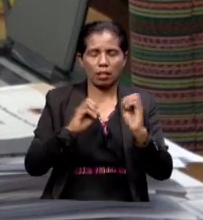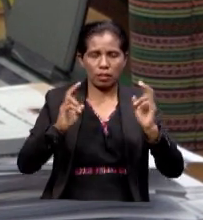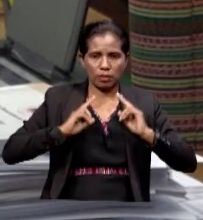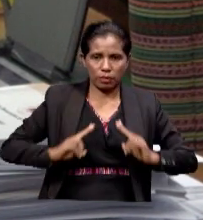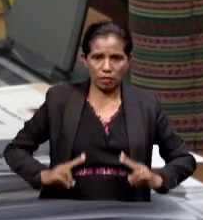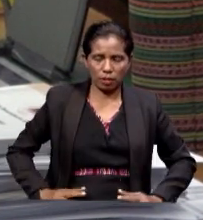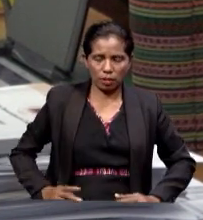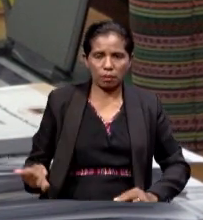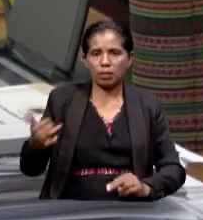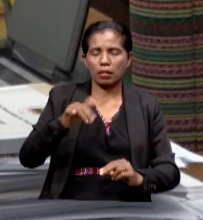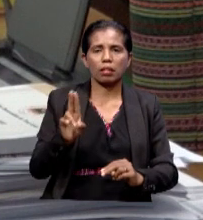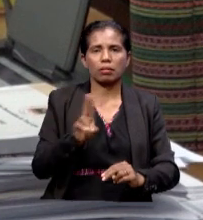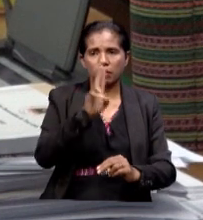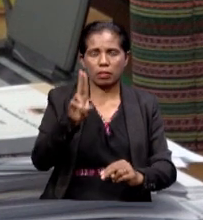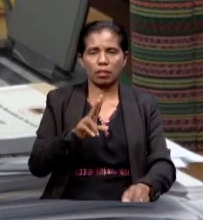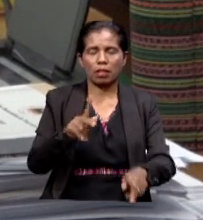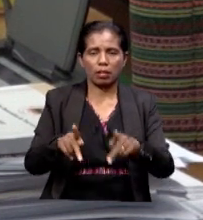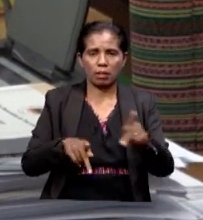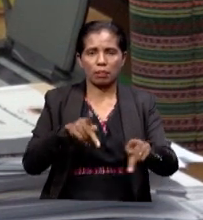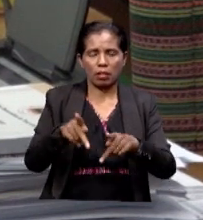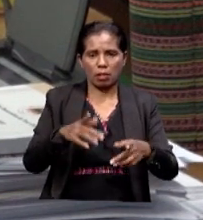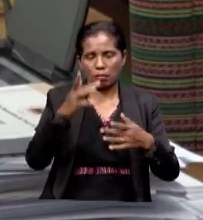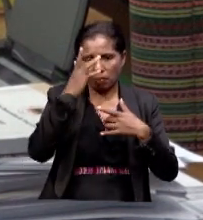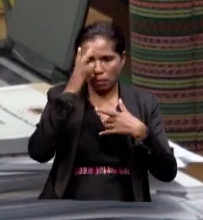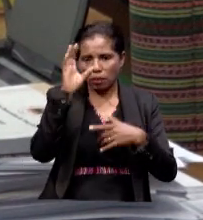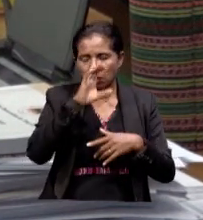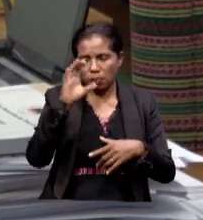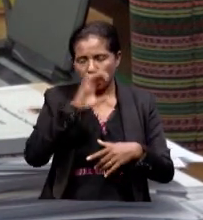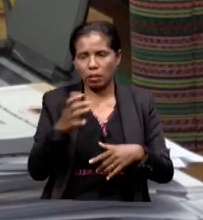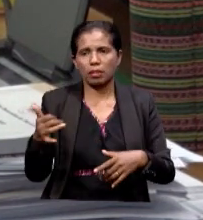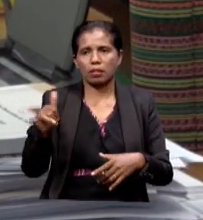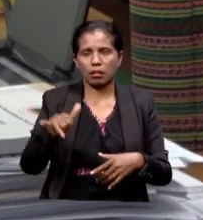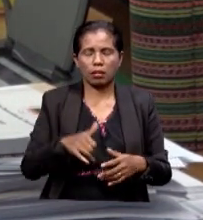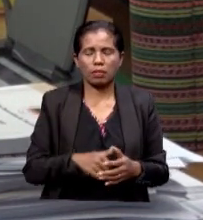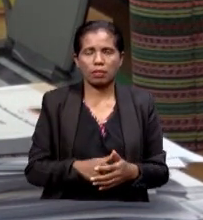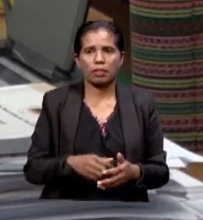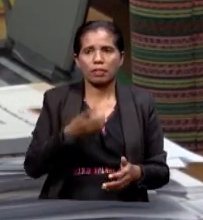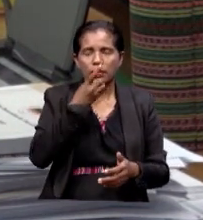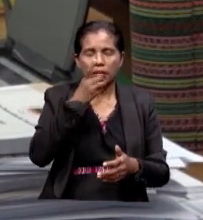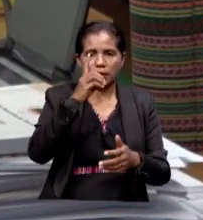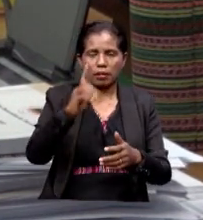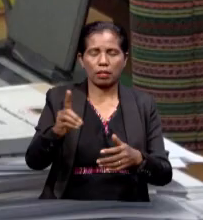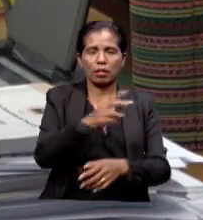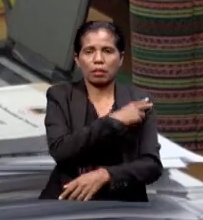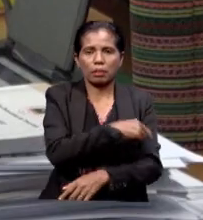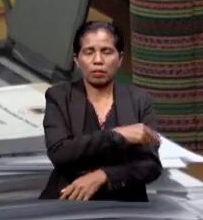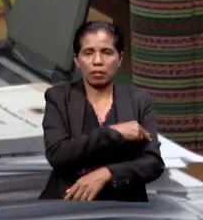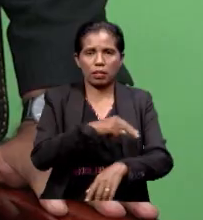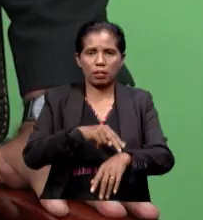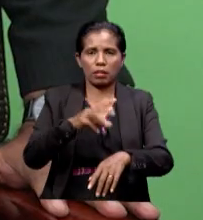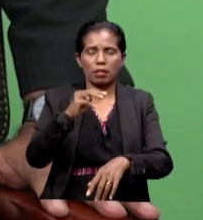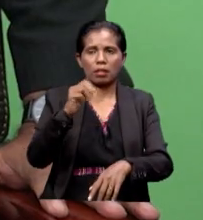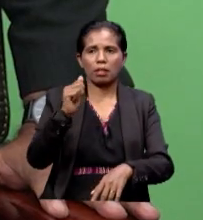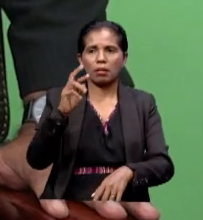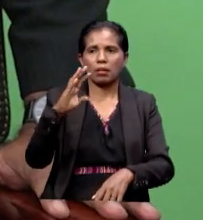sira tau par atu pasienti fasiliu atu ba buka sira. Hatamba deklarasang deputado sira niane direktur klinik hospital nasional Marcelino